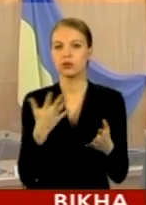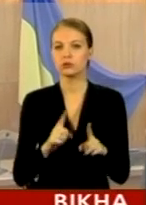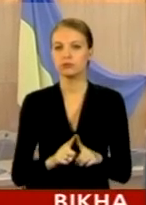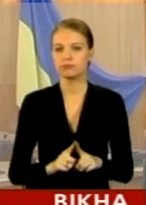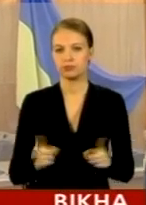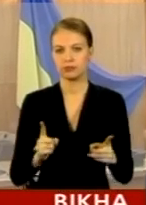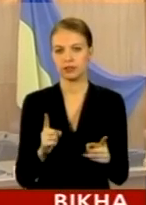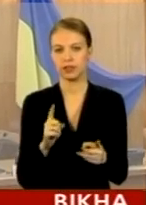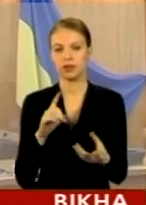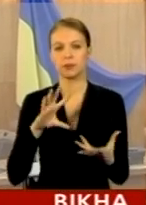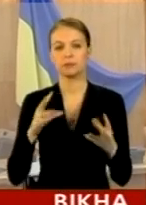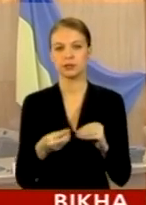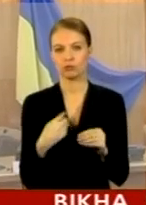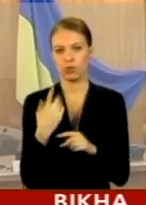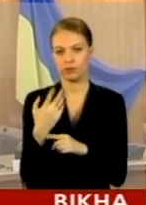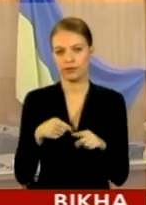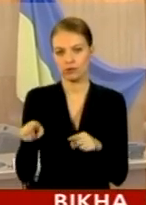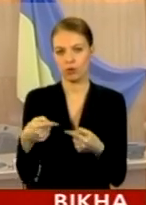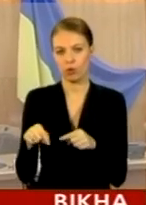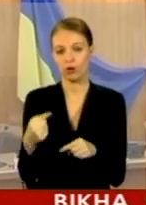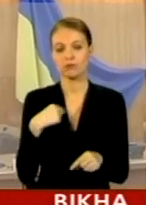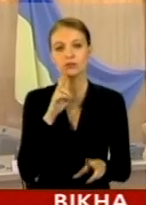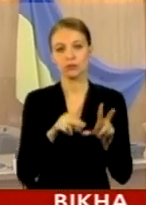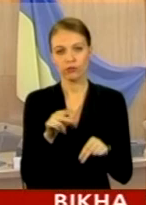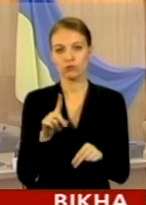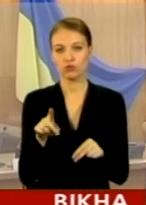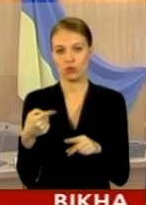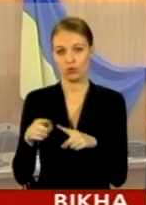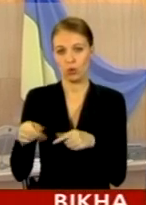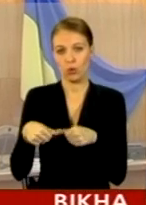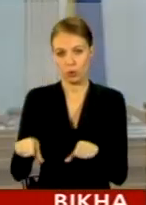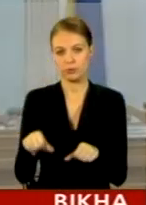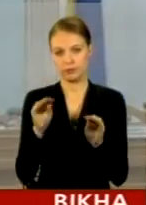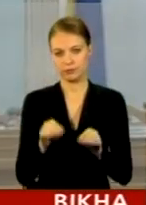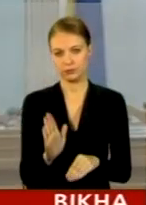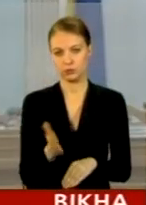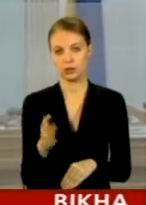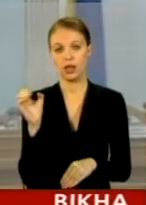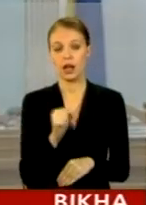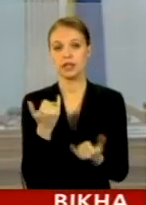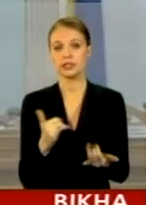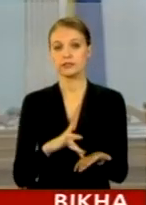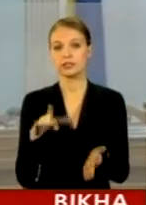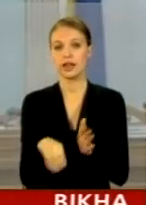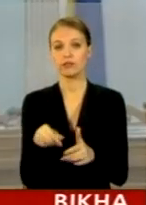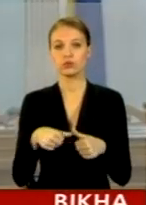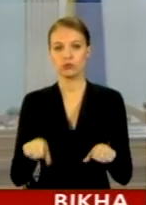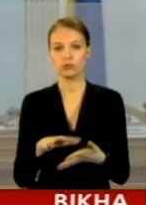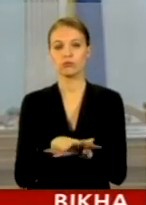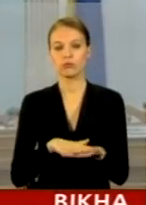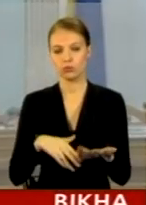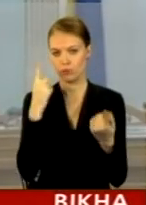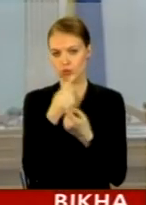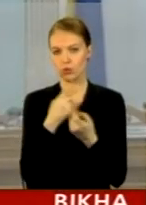екстраординарного встановлення підсумків голосування в цьому окрузі. Ми таки сподіваємося, що окружна комісія його складе. Зараз у Центральній виборчій комісії